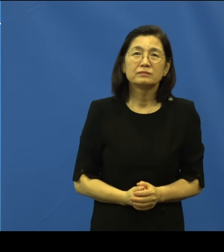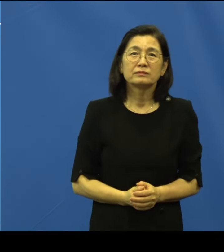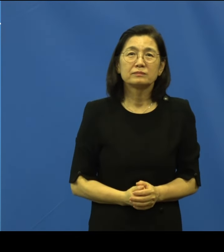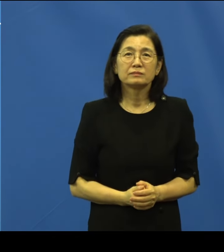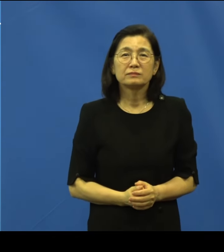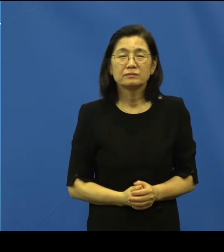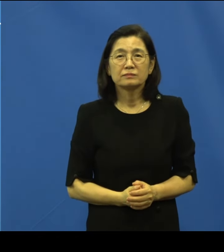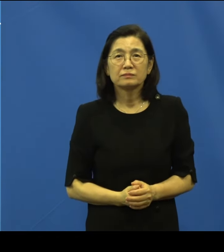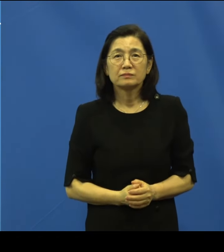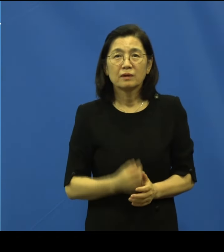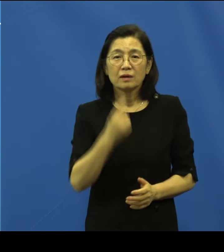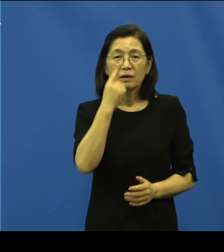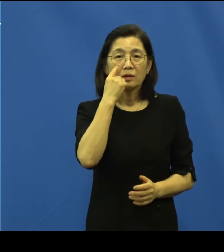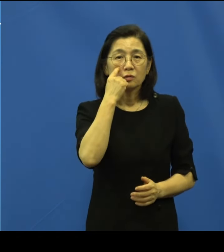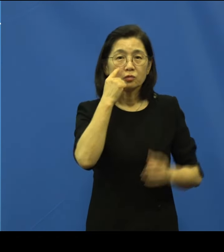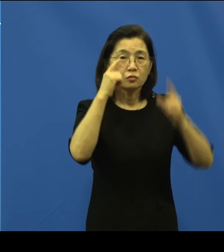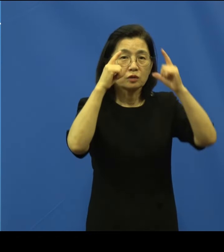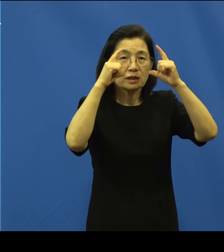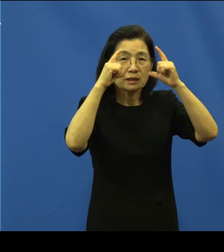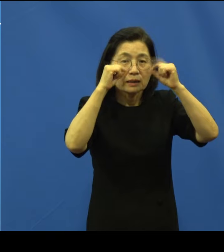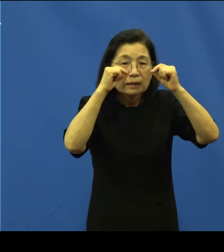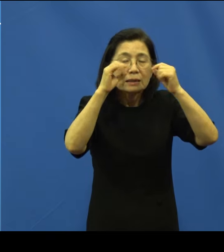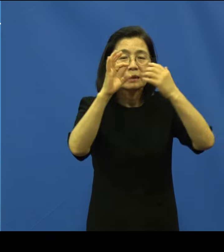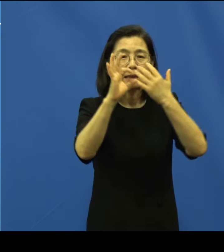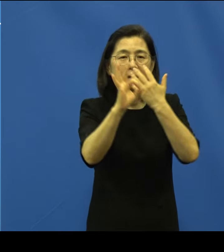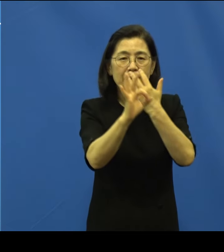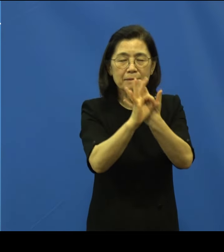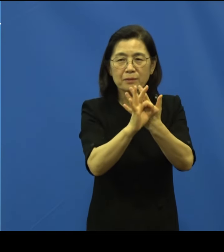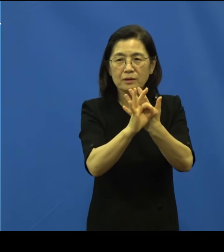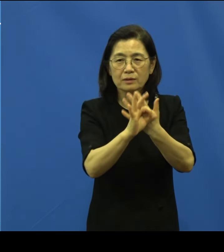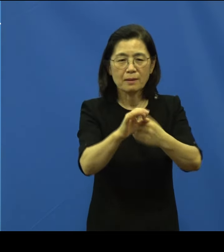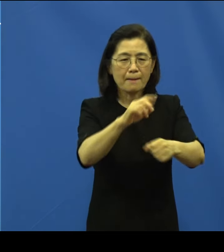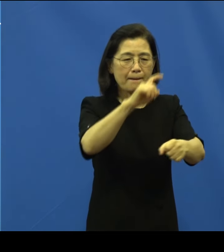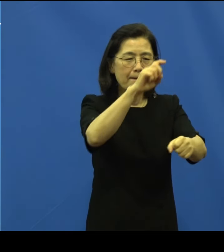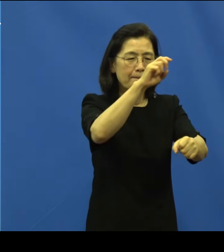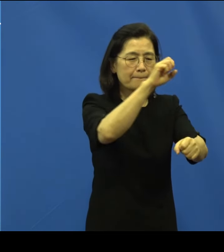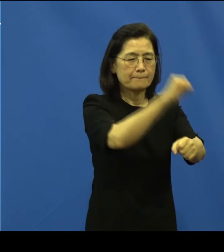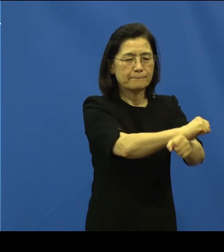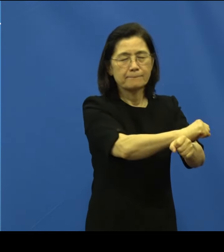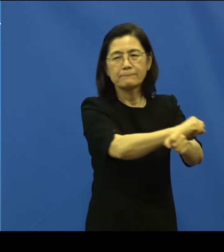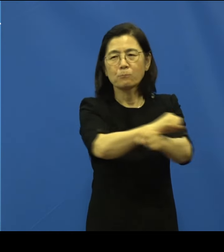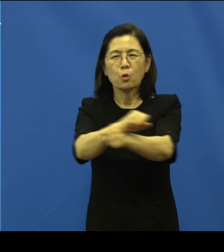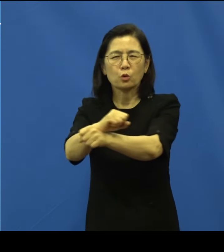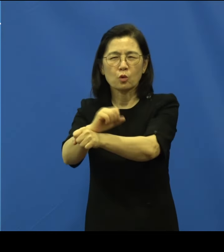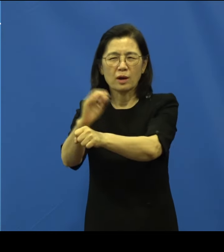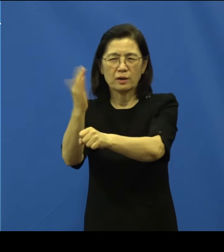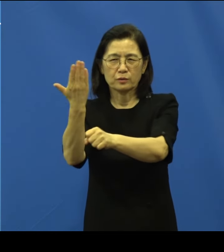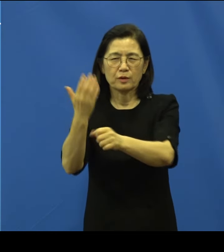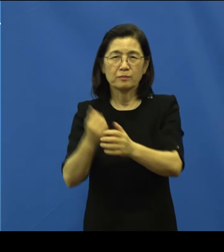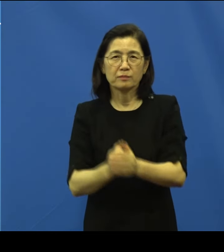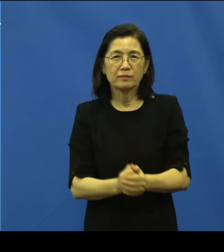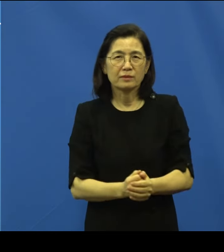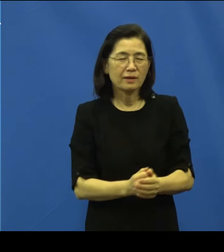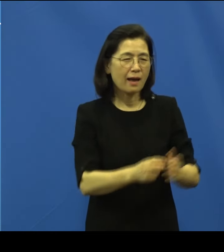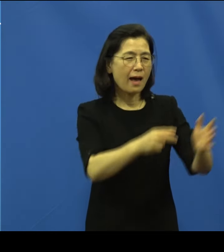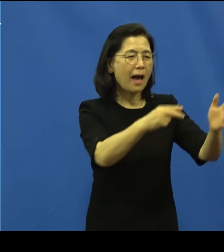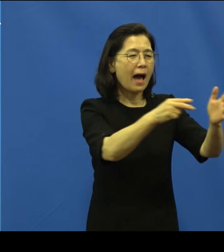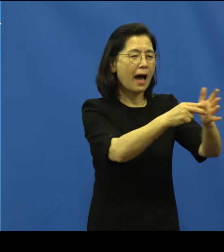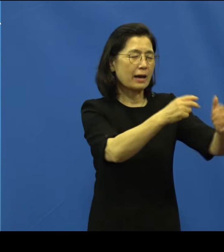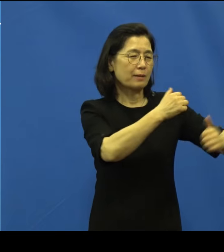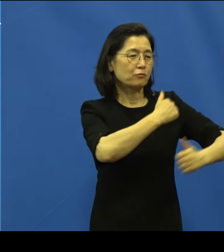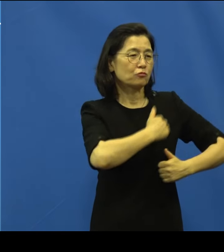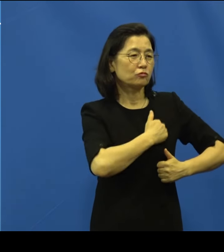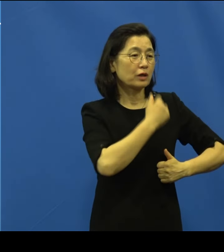망하는 길을 가는 거예요. 눈이 감기면 포로가 되는 거예요. 꼼짝없이. 그러니까 눈을 감겨달라는 거예요. 아람 군대의 눈을 감겨버리라는